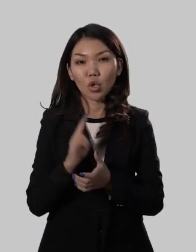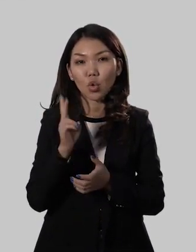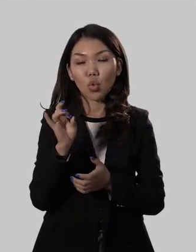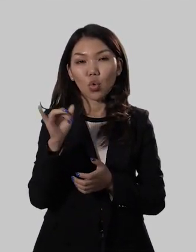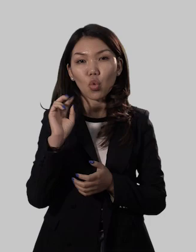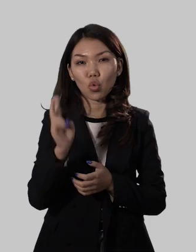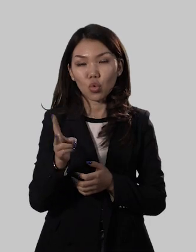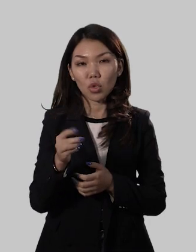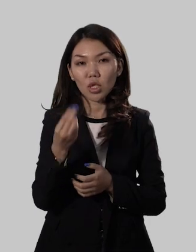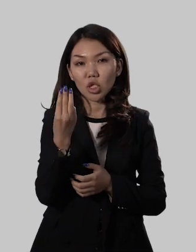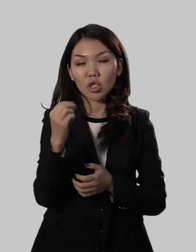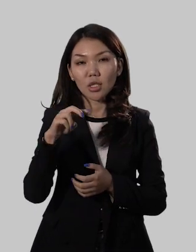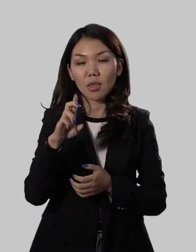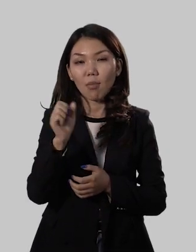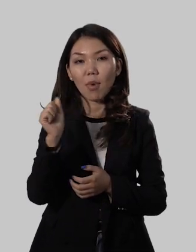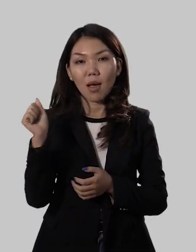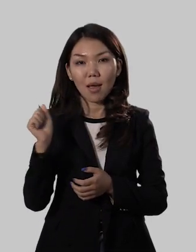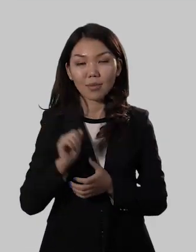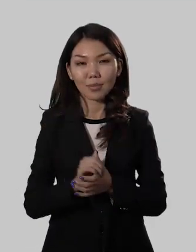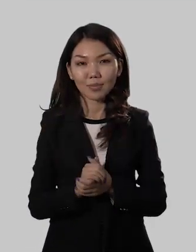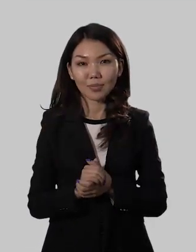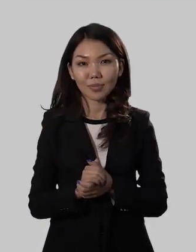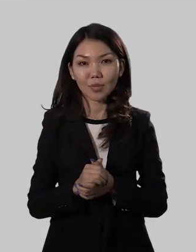Корук, шалба,